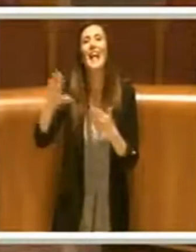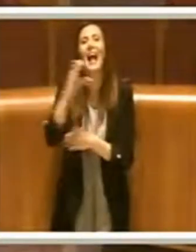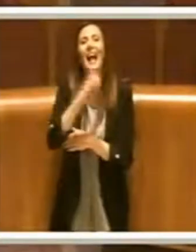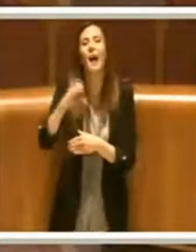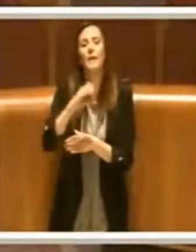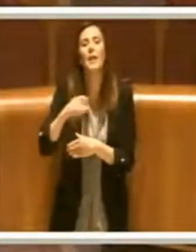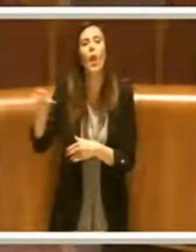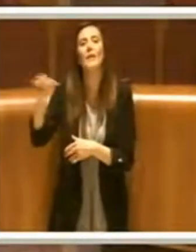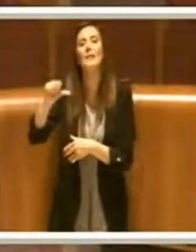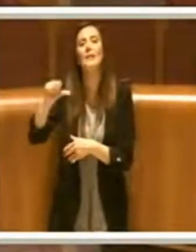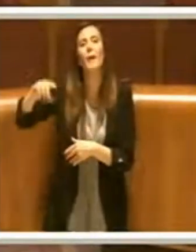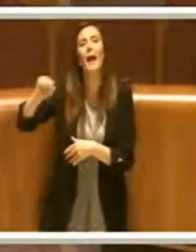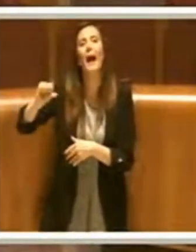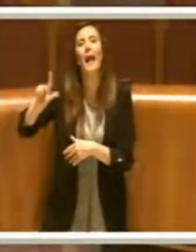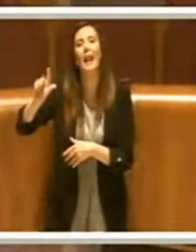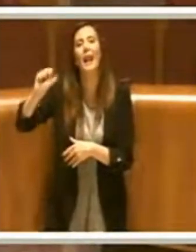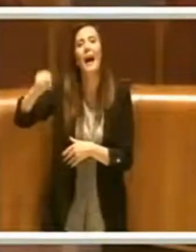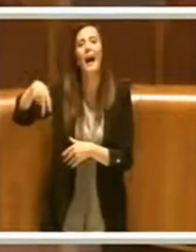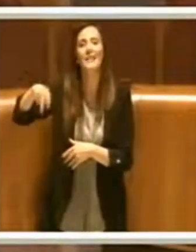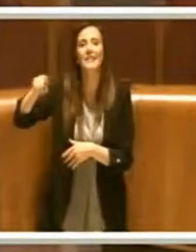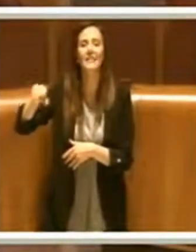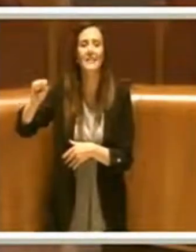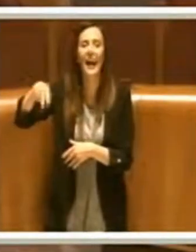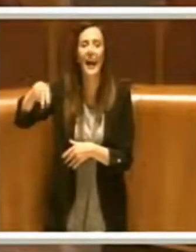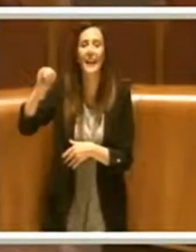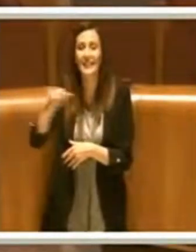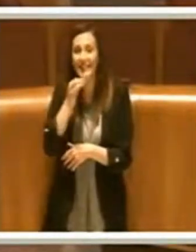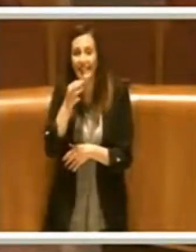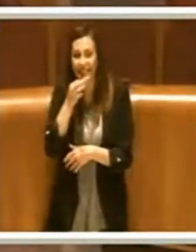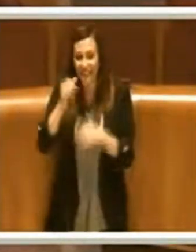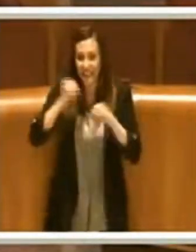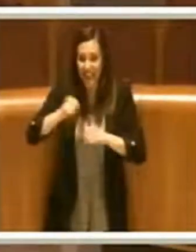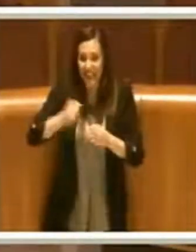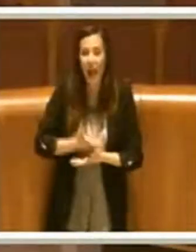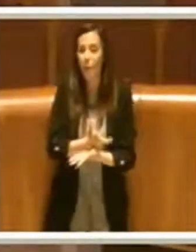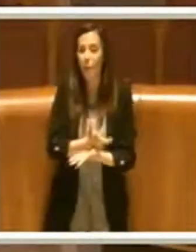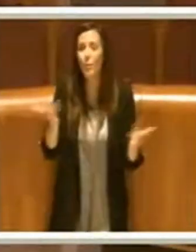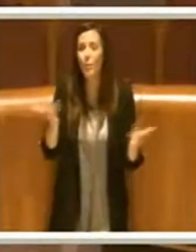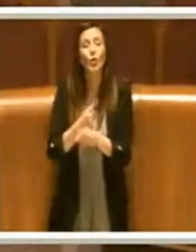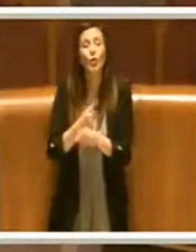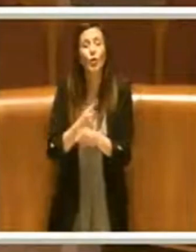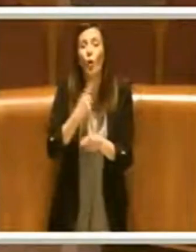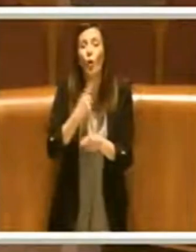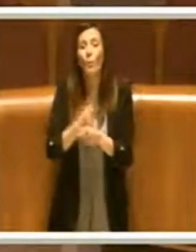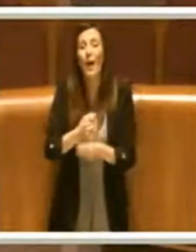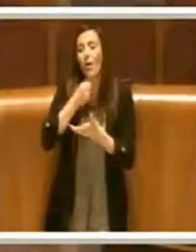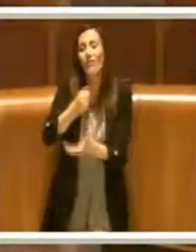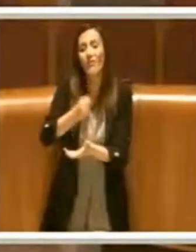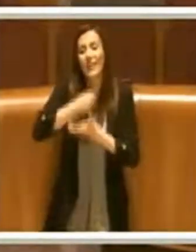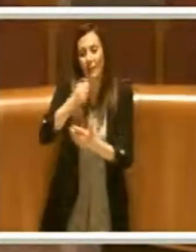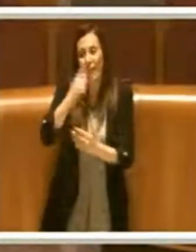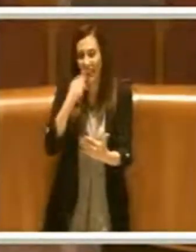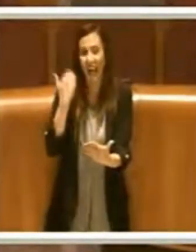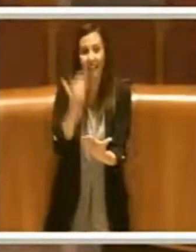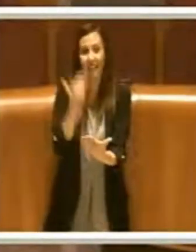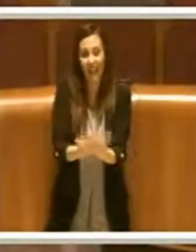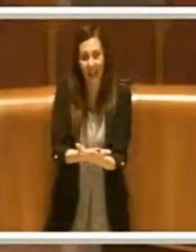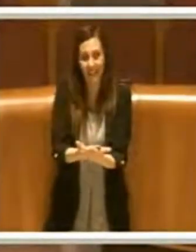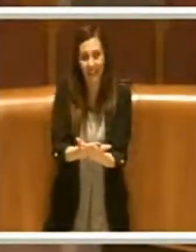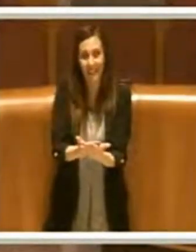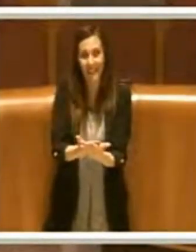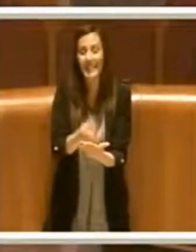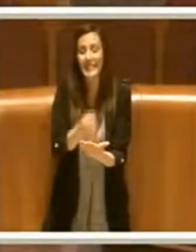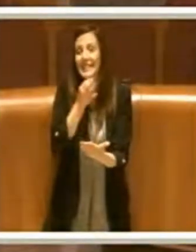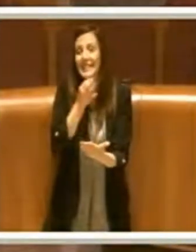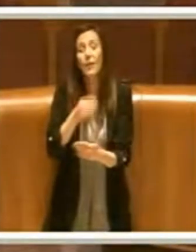evidente che la sanità pubblica ha bisogno di essere rimessa al centro di politiche e investimenti adeguati e non può